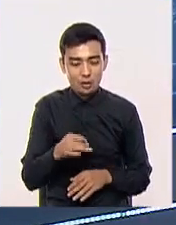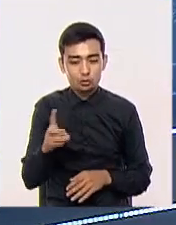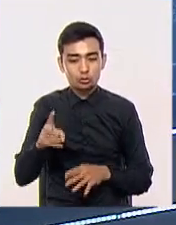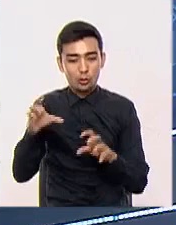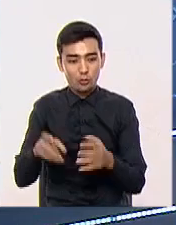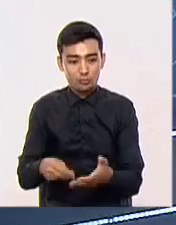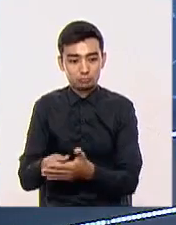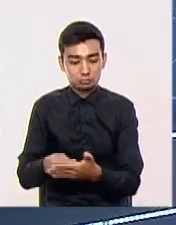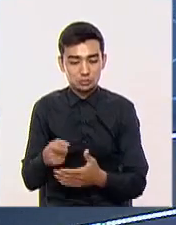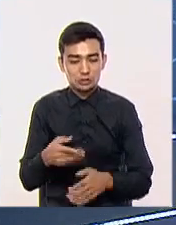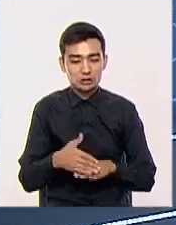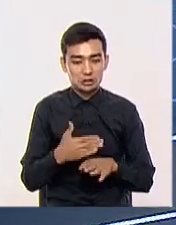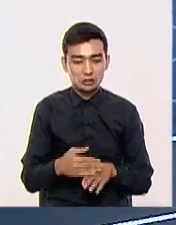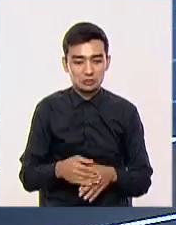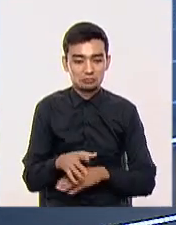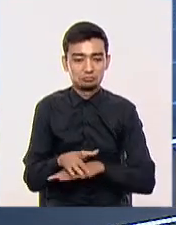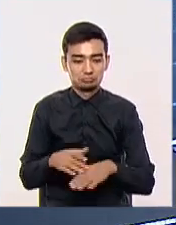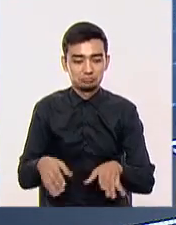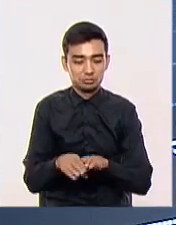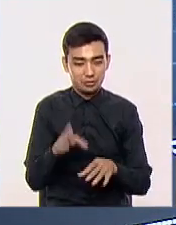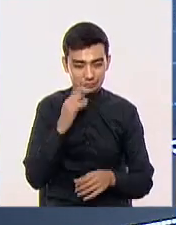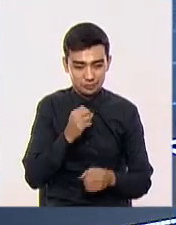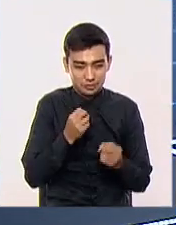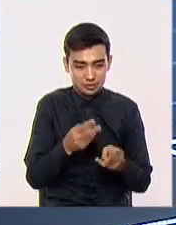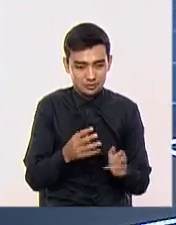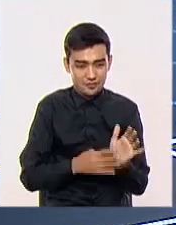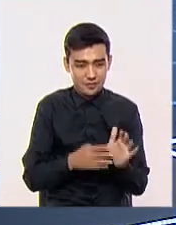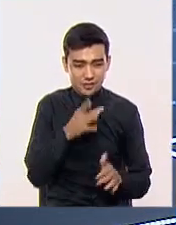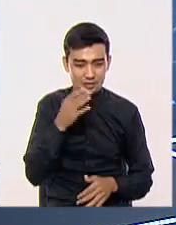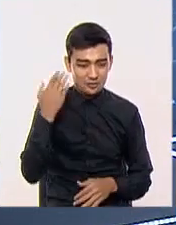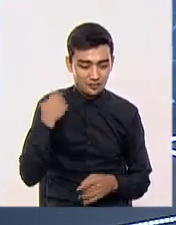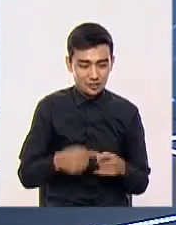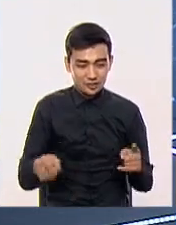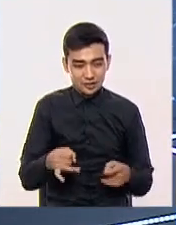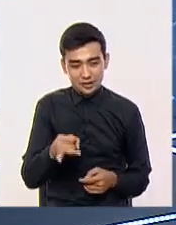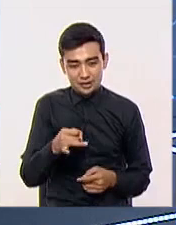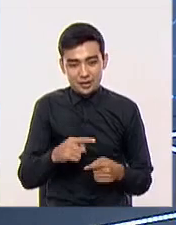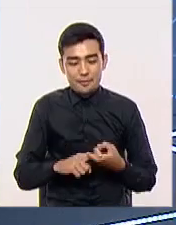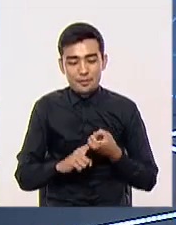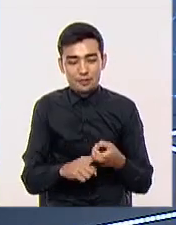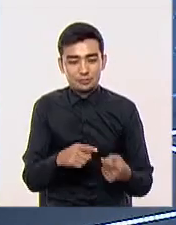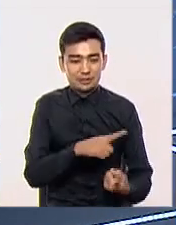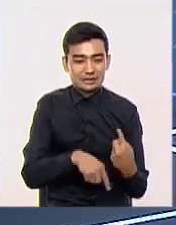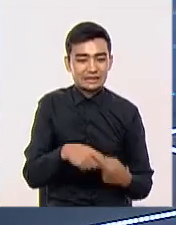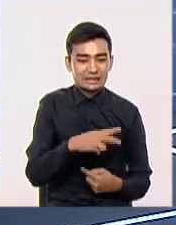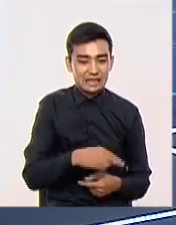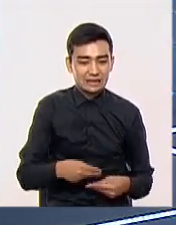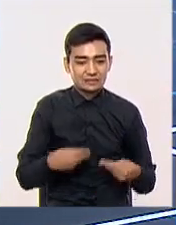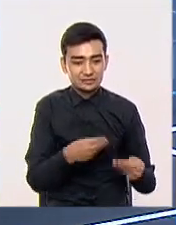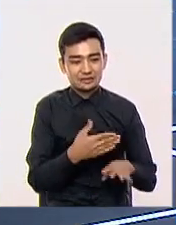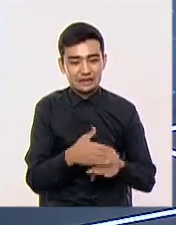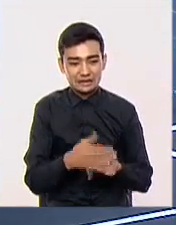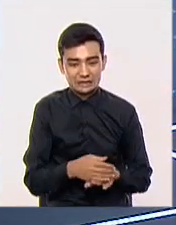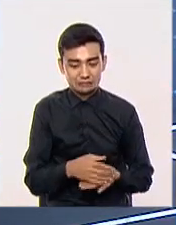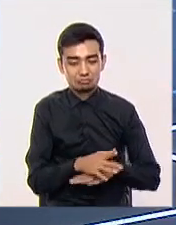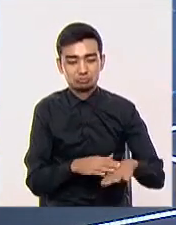Қаржы министрлігі бюджет кодексіне өзгеріс енгізіп, сонау 90-шы жылдары мемлекет тарапынан тікелей бизнеске берілген берешектерді кешіру мәселесін қарастырып